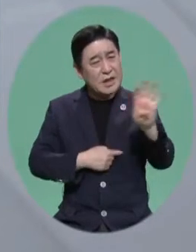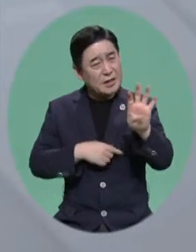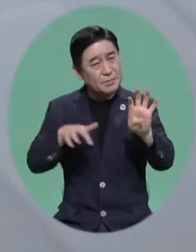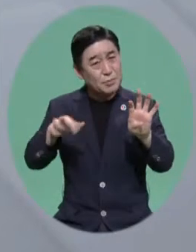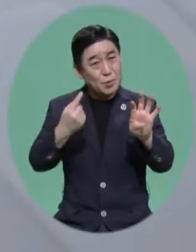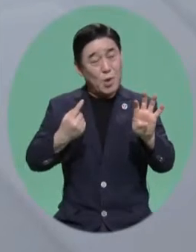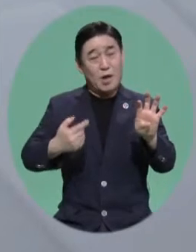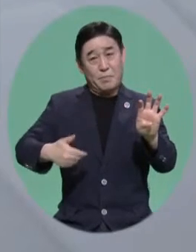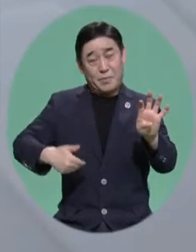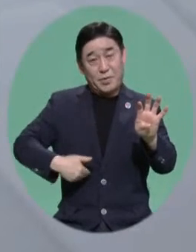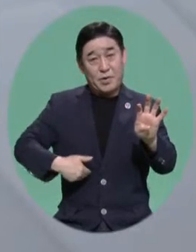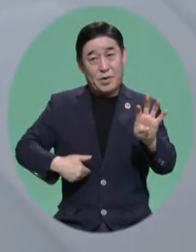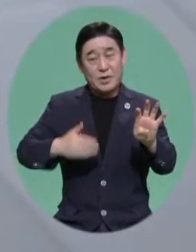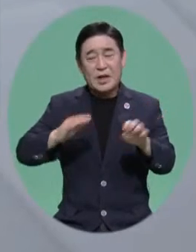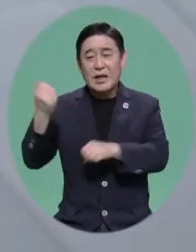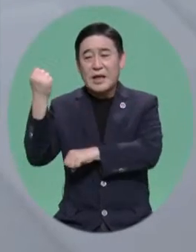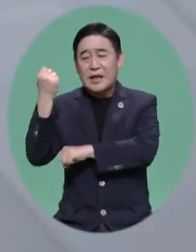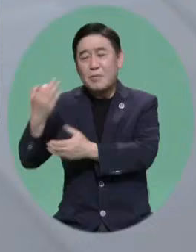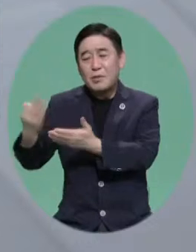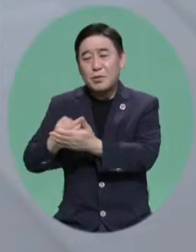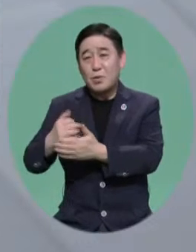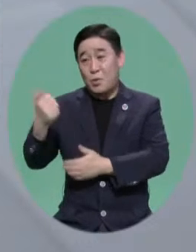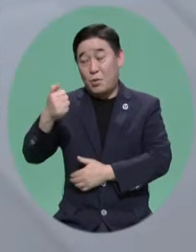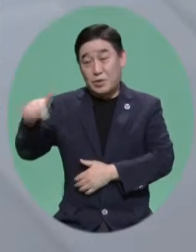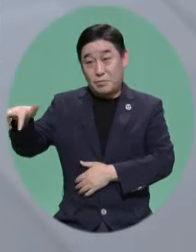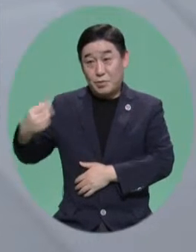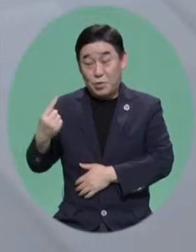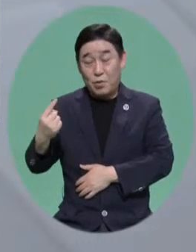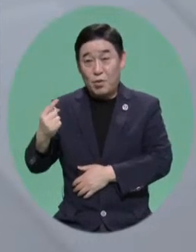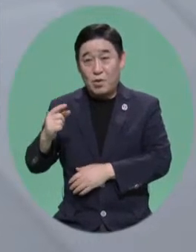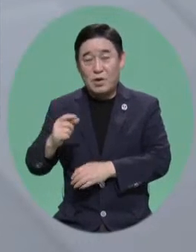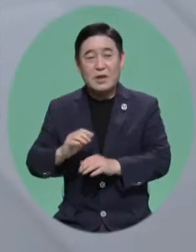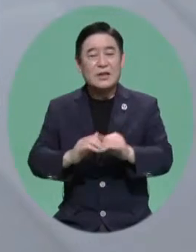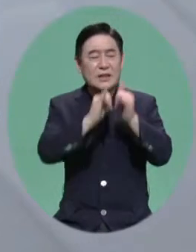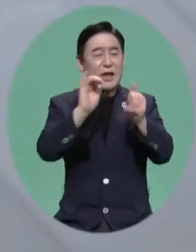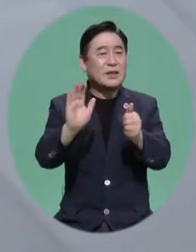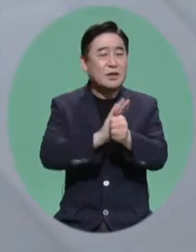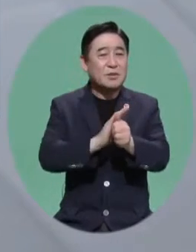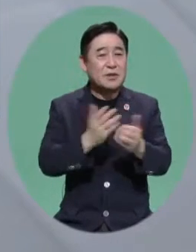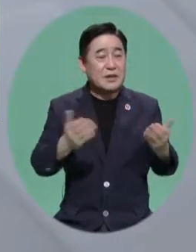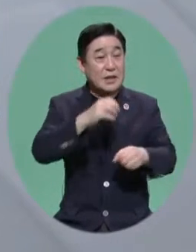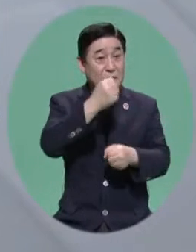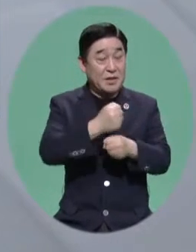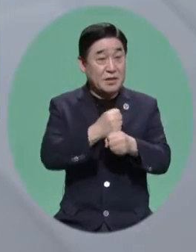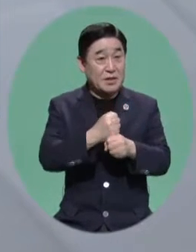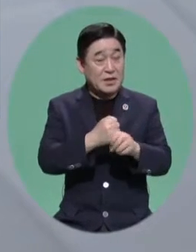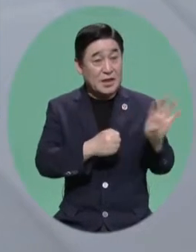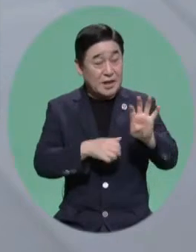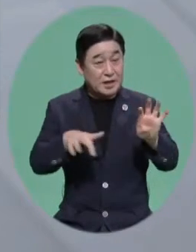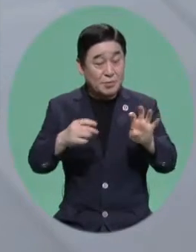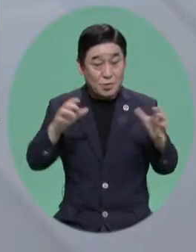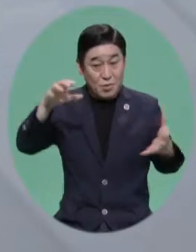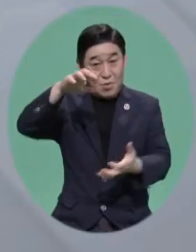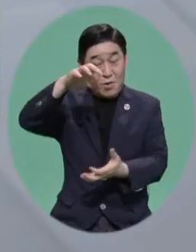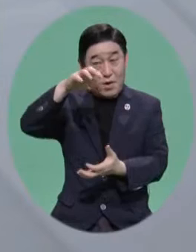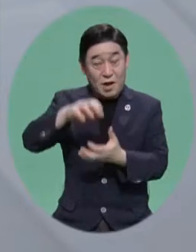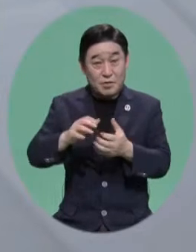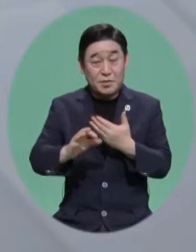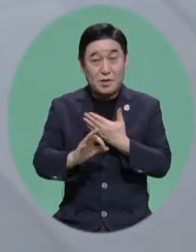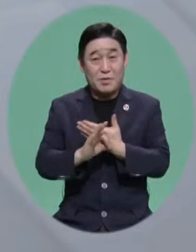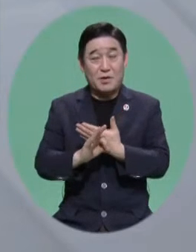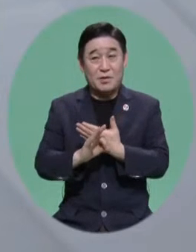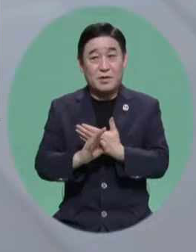그러면 기본 수도 우 10조에 또 사회서비스 일자리 만들어 내는데 아 40조 가 됐냐